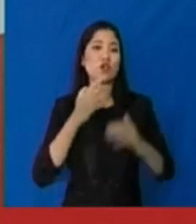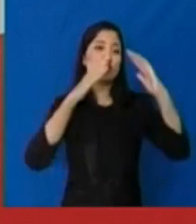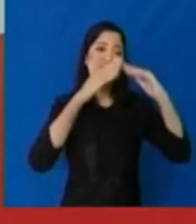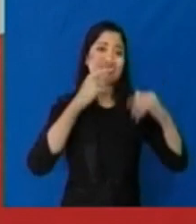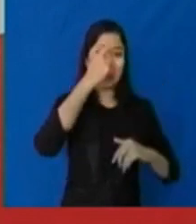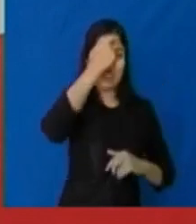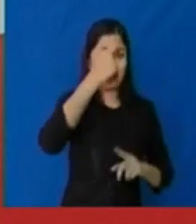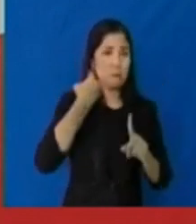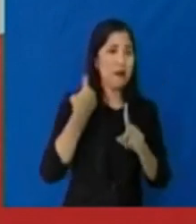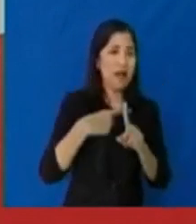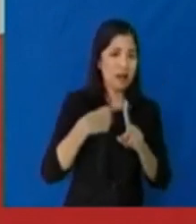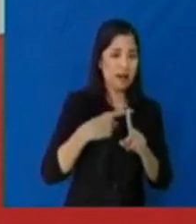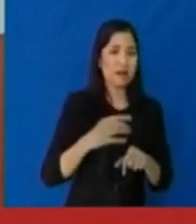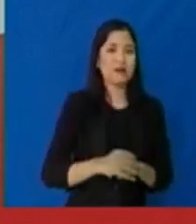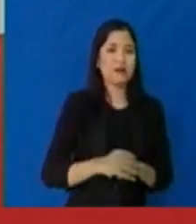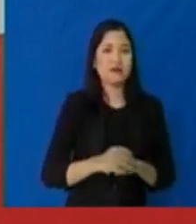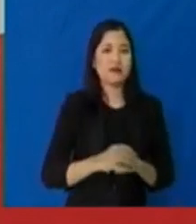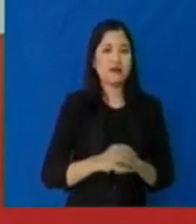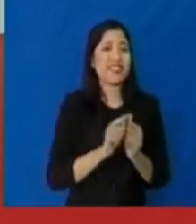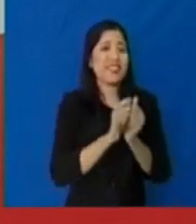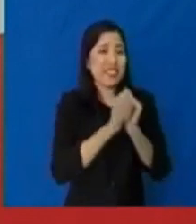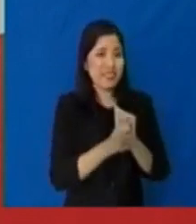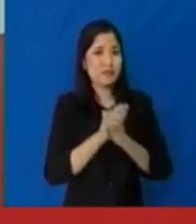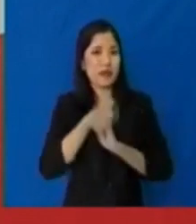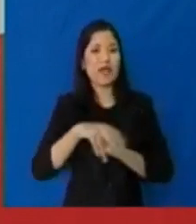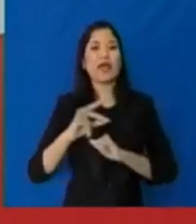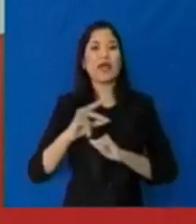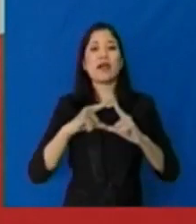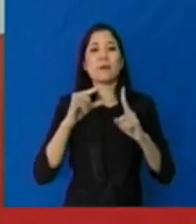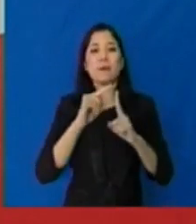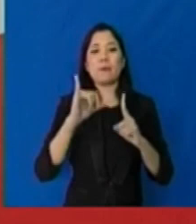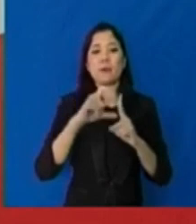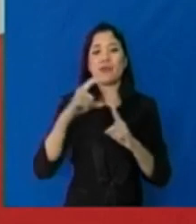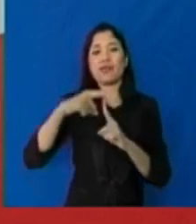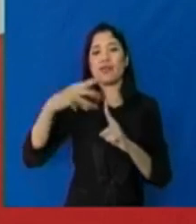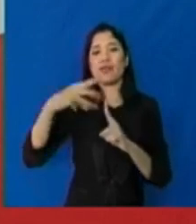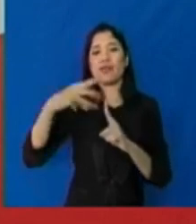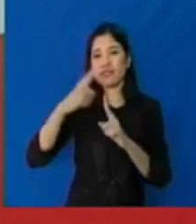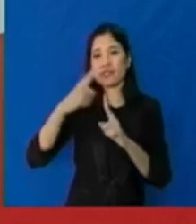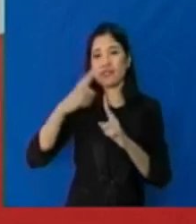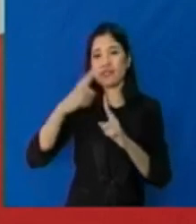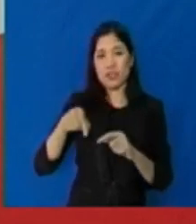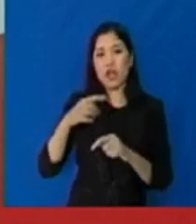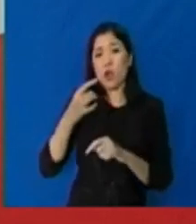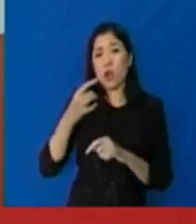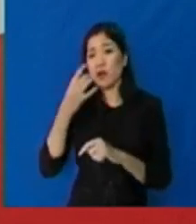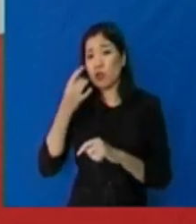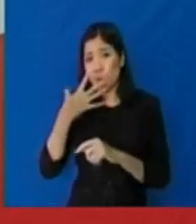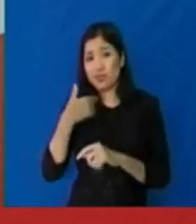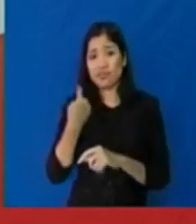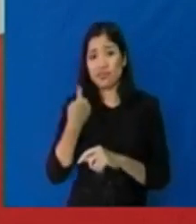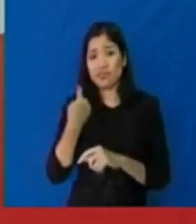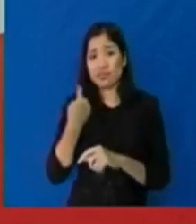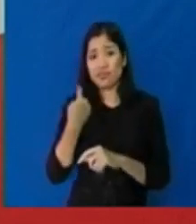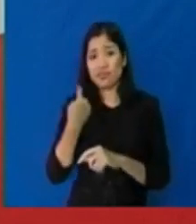tambahan, screening, tes dengan menggunakan rapid test, dan kemudian obat-obatan yang sudah akan kita